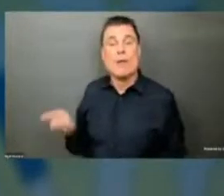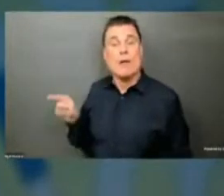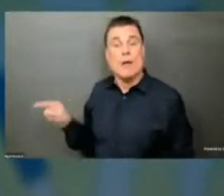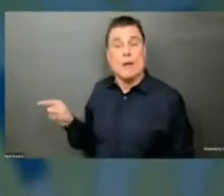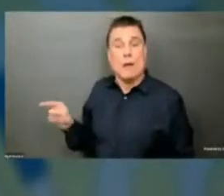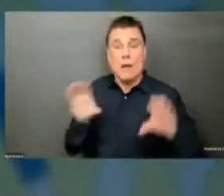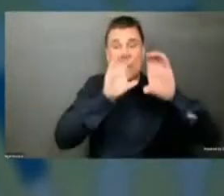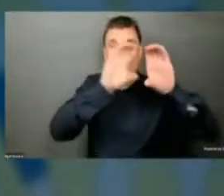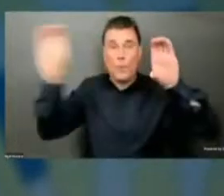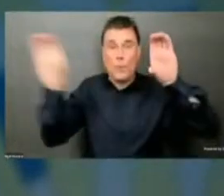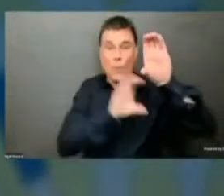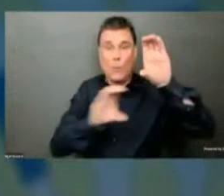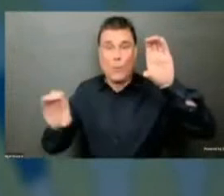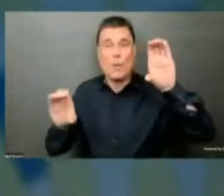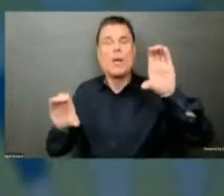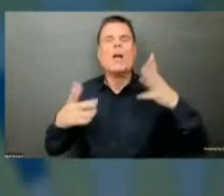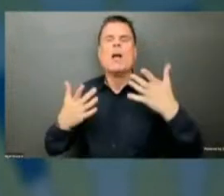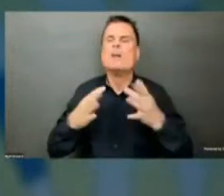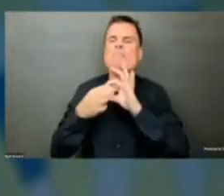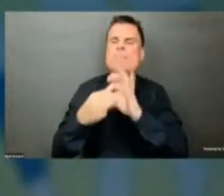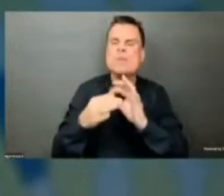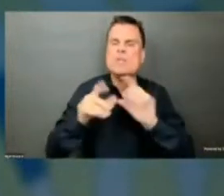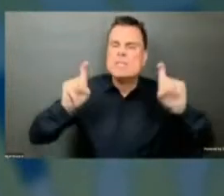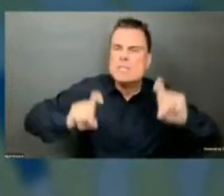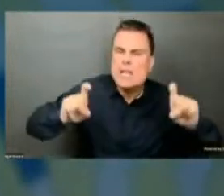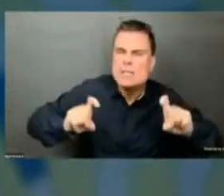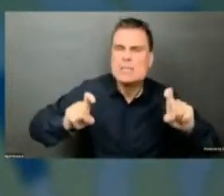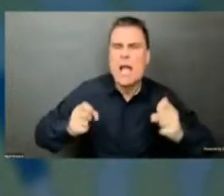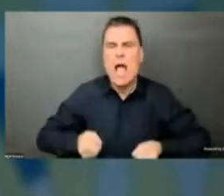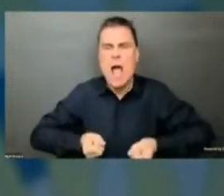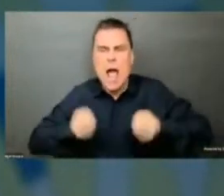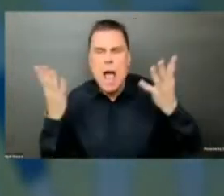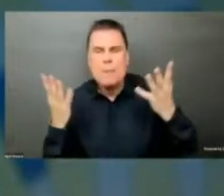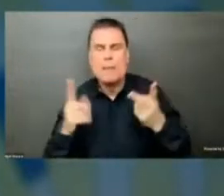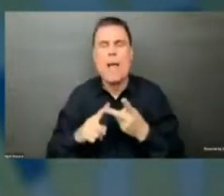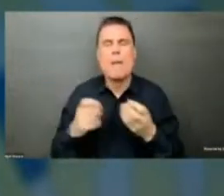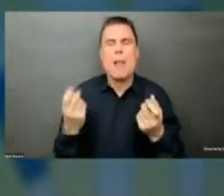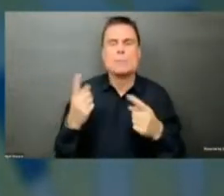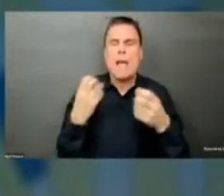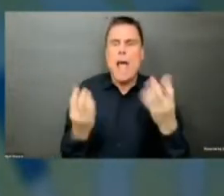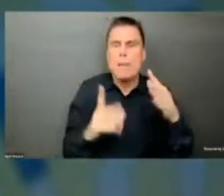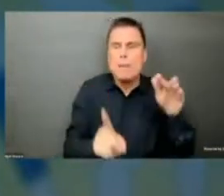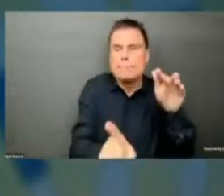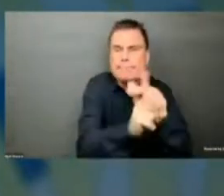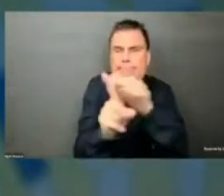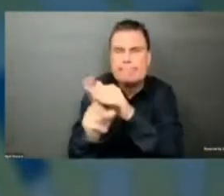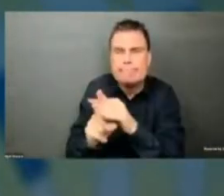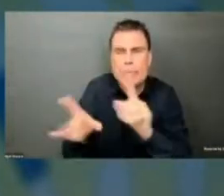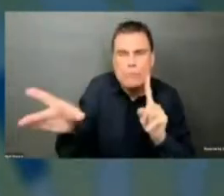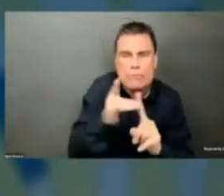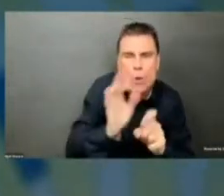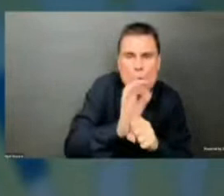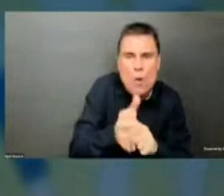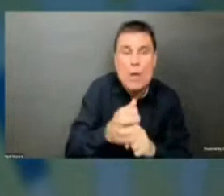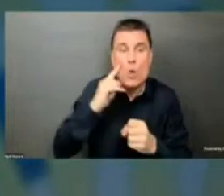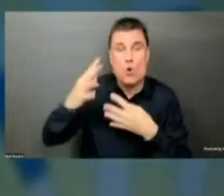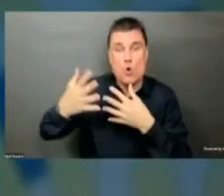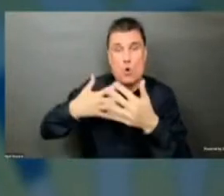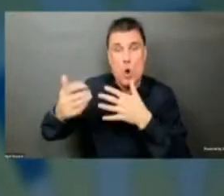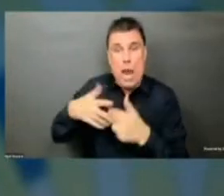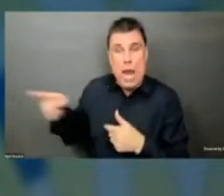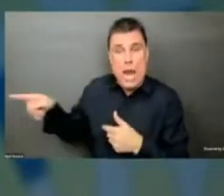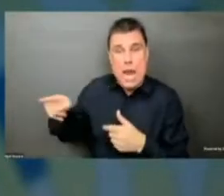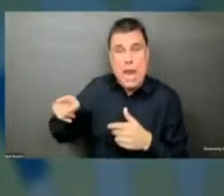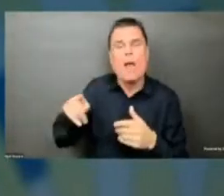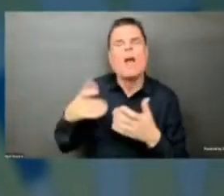just 个呢 quickly to 是 say that the 每个卫 background 生 gray 局的 shadows 趋 gives 势 us a， 大家 sense 可以 of how 看到 many 了，延 tests 安 are 卫生 done per 局 day. 中 And 了 then 高峰之后 the